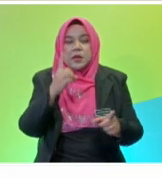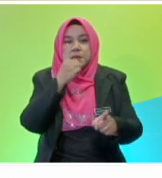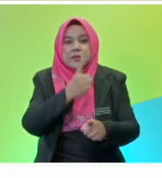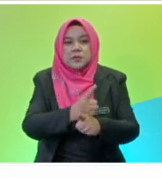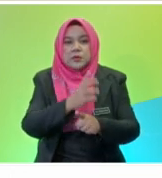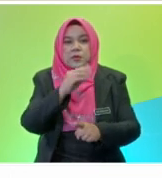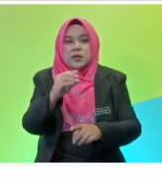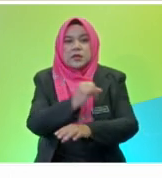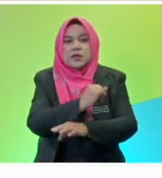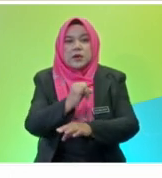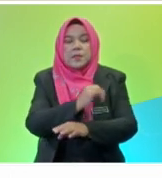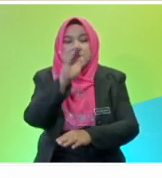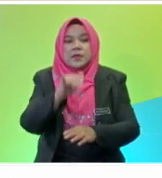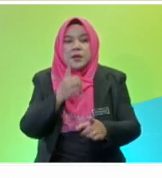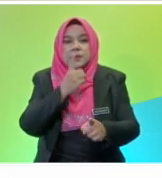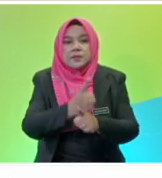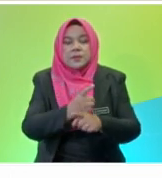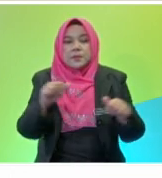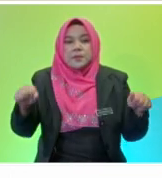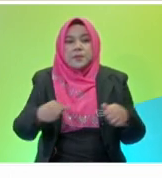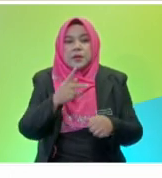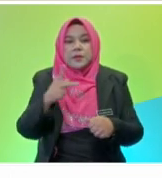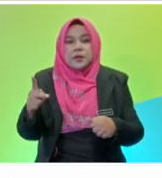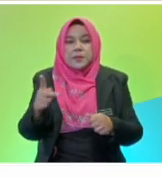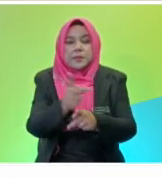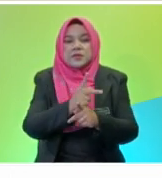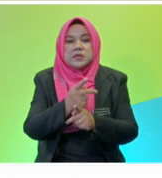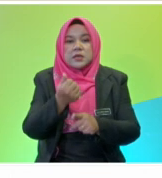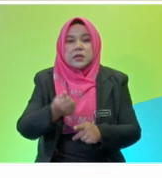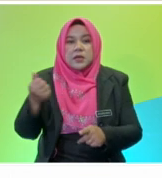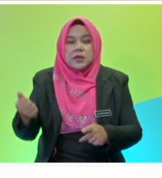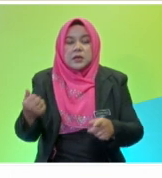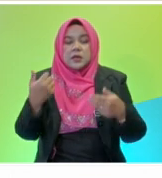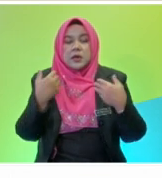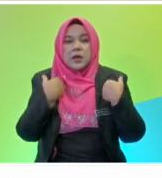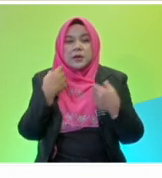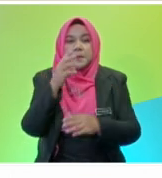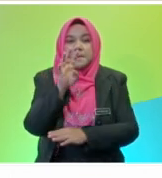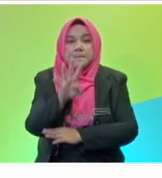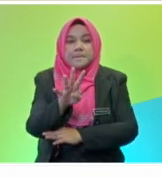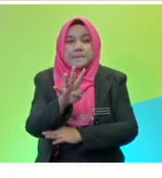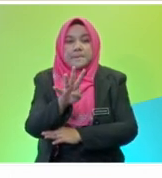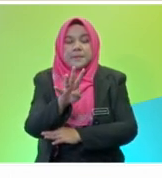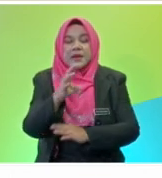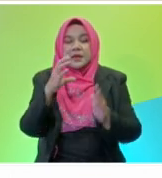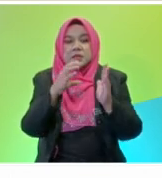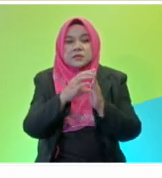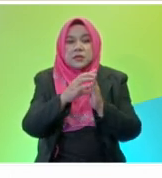betul khususnya mengamahkan cara penjagaan alat 4 untuk pelajaran